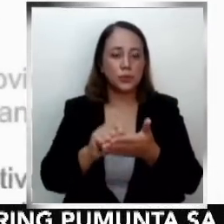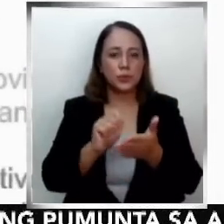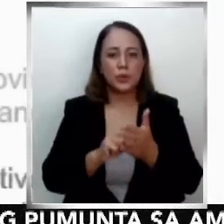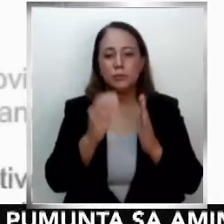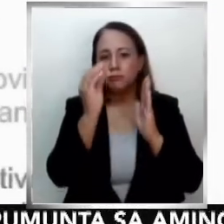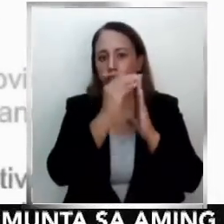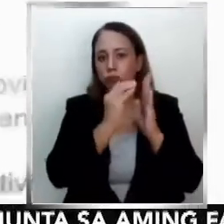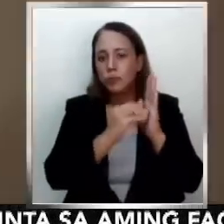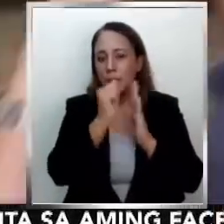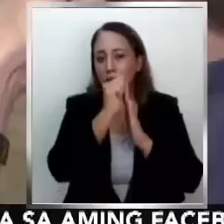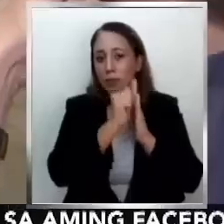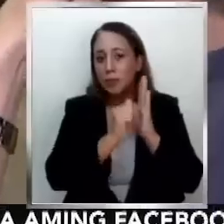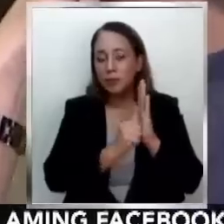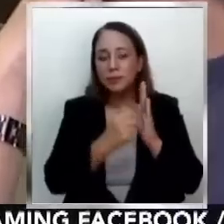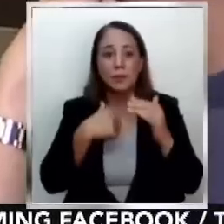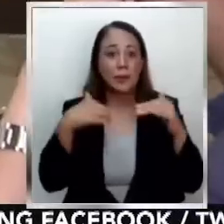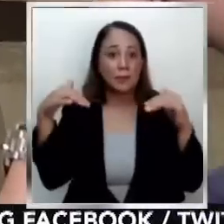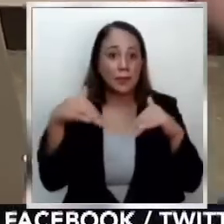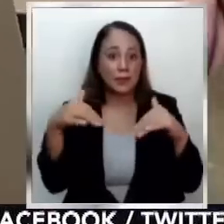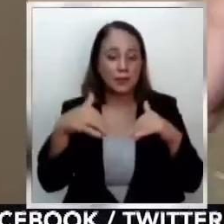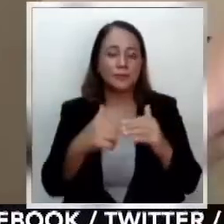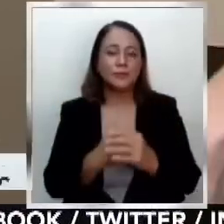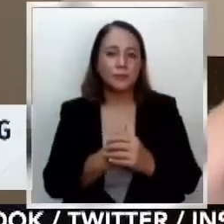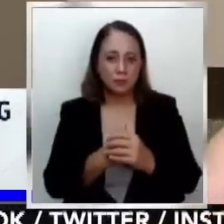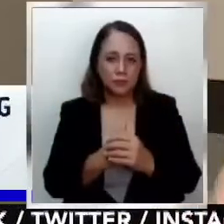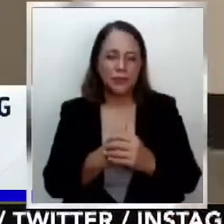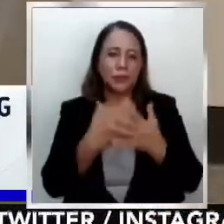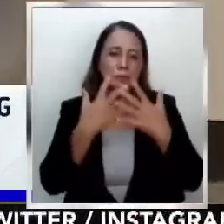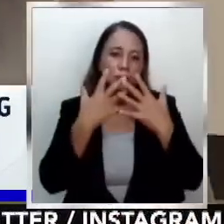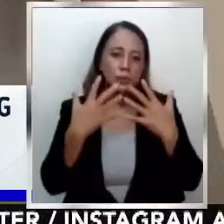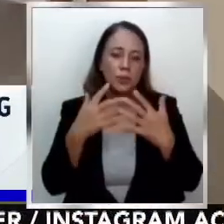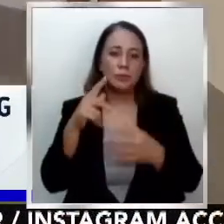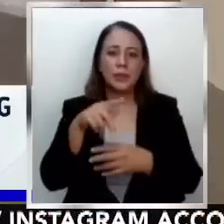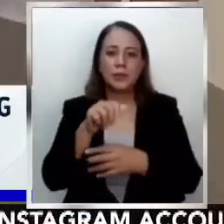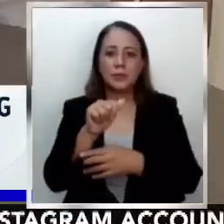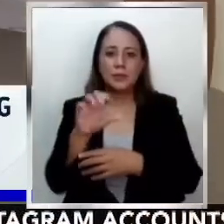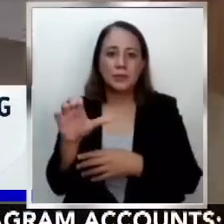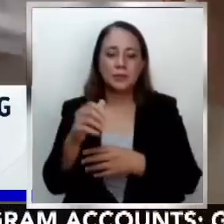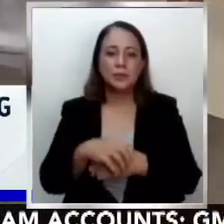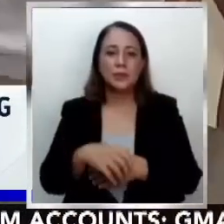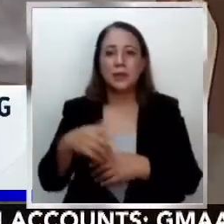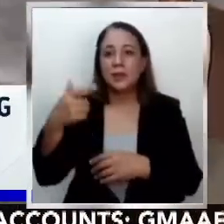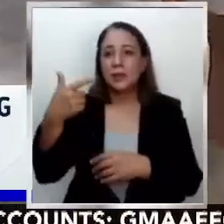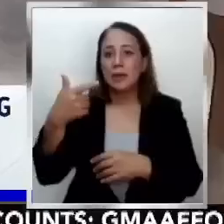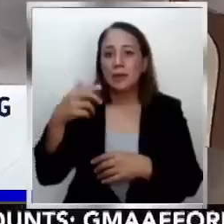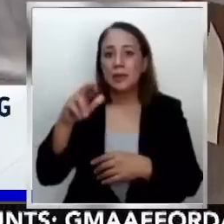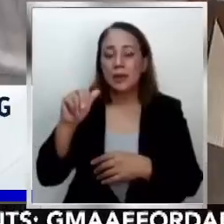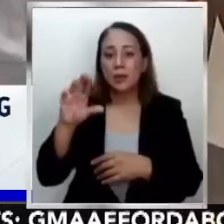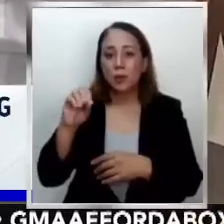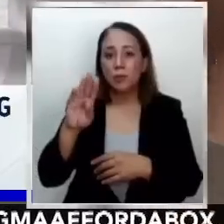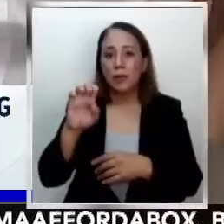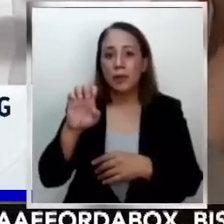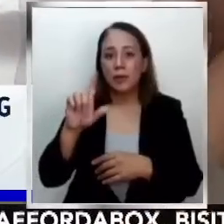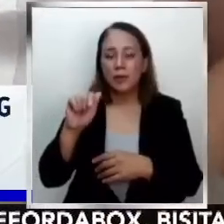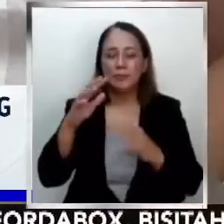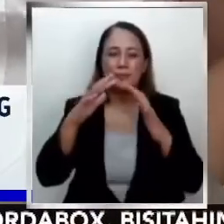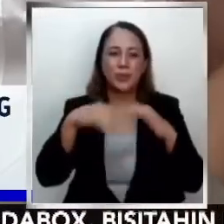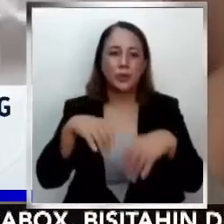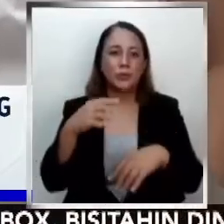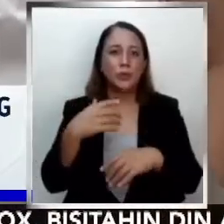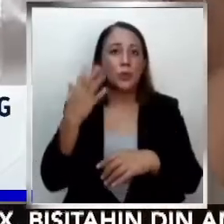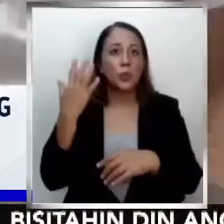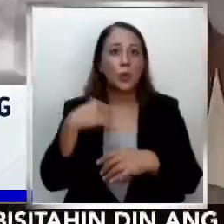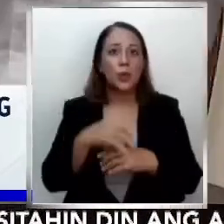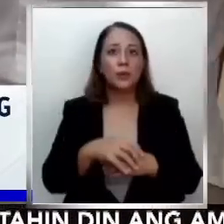sa mga cabinet meeting. Ikinalungkot ni dating PACC Chairman Greco Bellica ang pagbuwag sa kanyang komisyon. 6 kawani ng